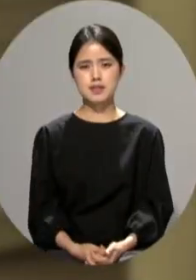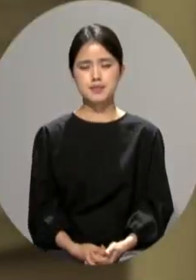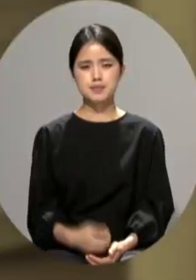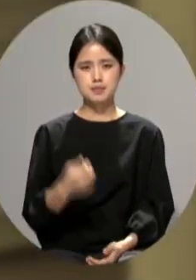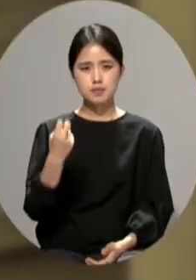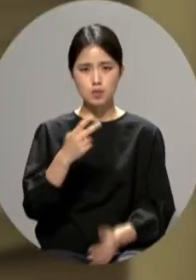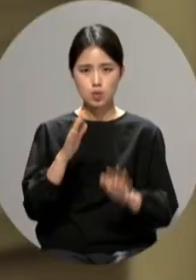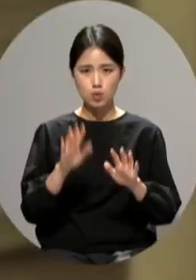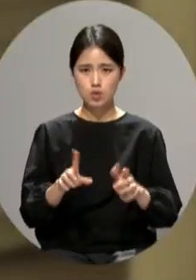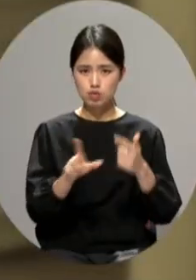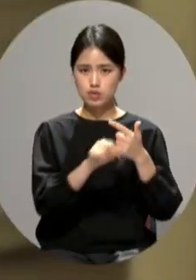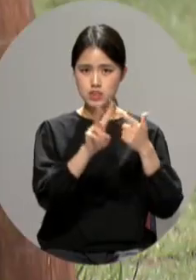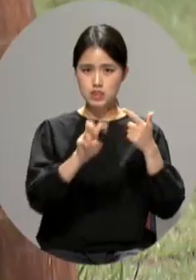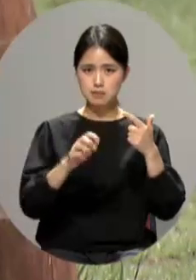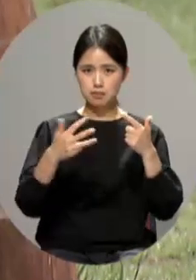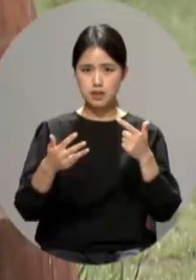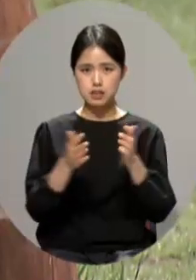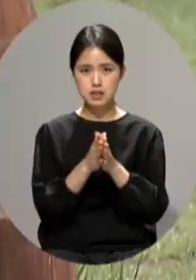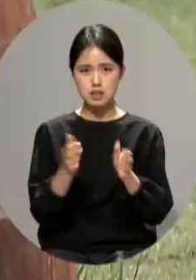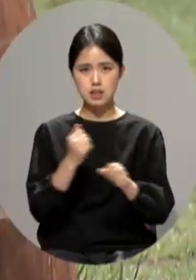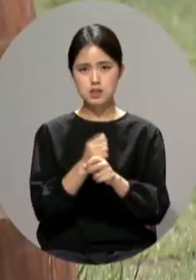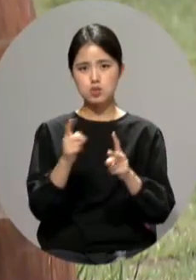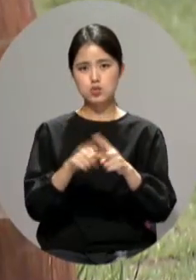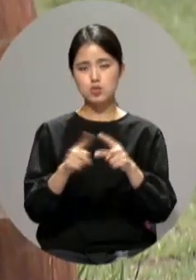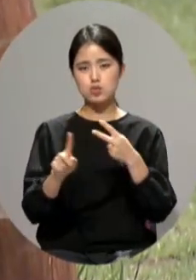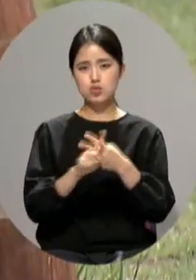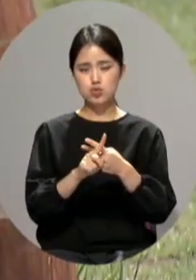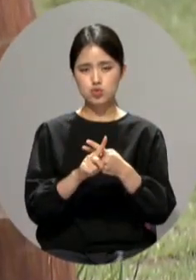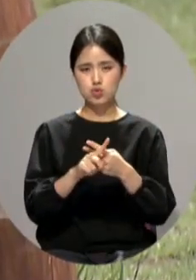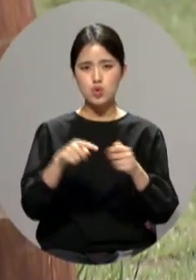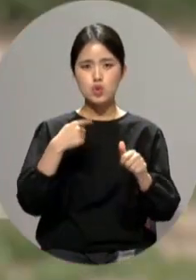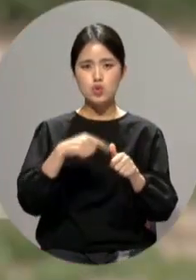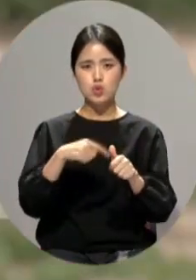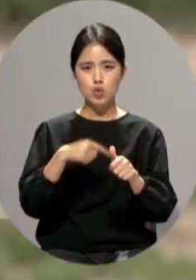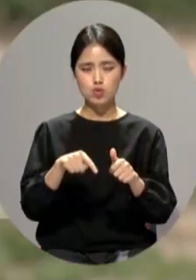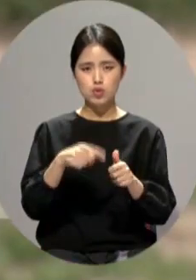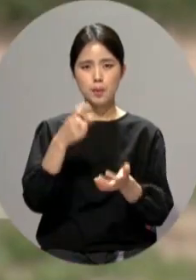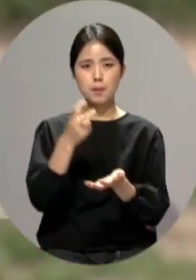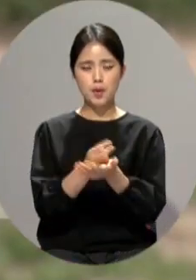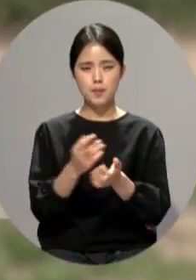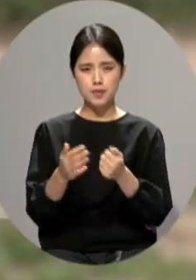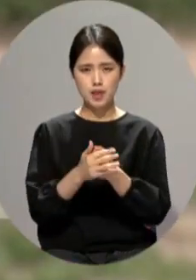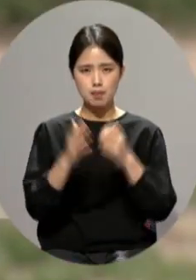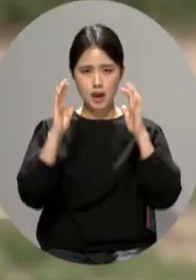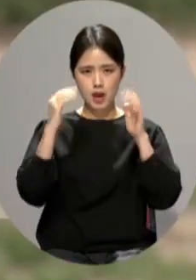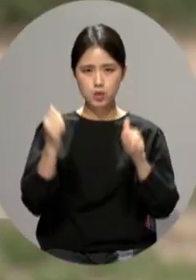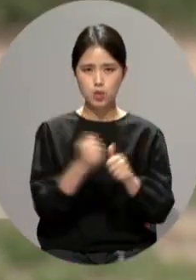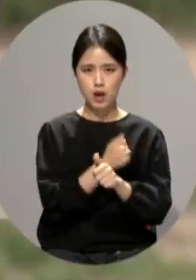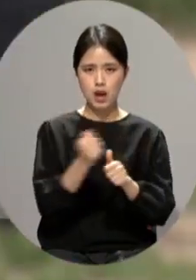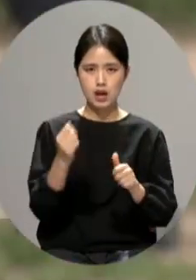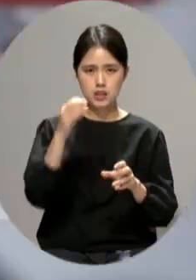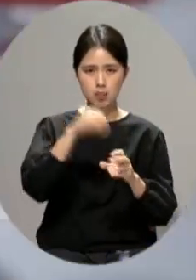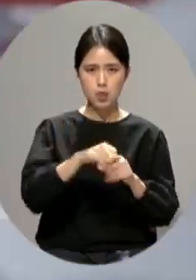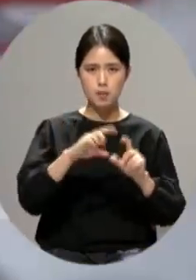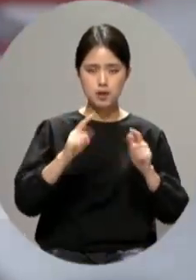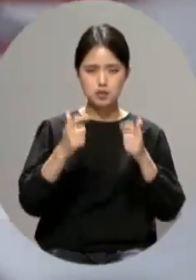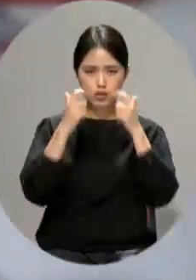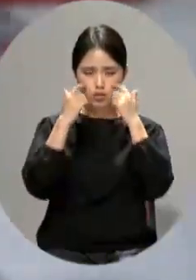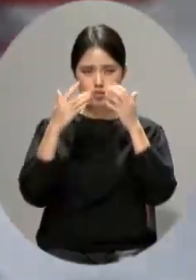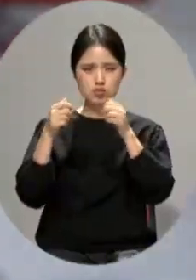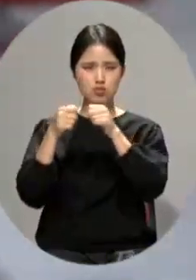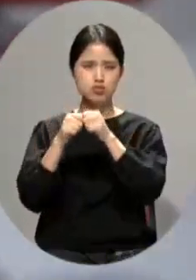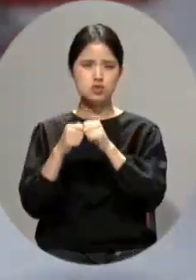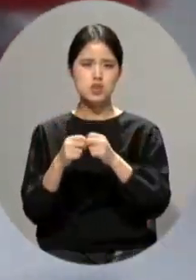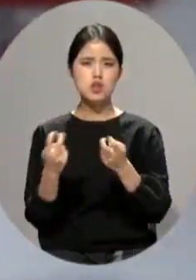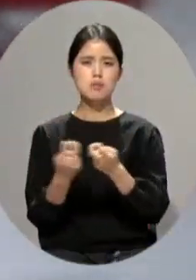그러면서 이달 28일부터 시행되는 초중교육법 시행령안에 아동학대에 해당되지 않는 구체적인 생활지도 내용을